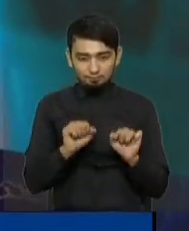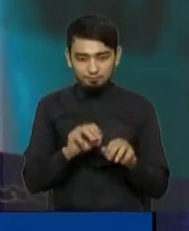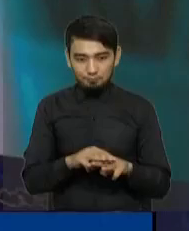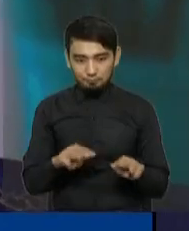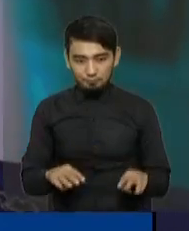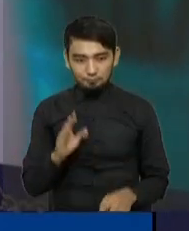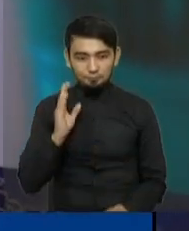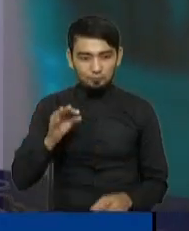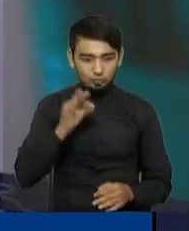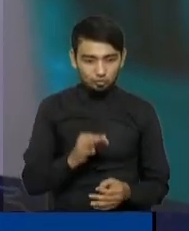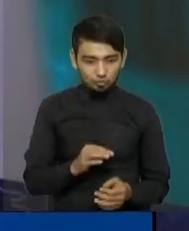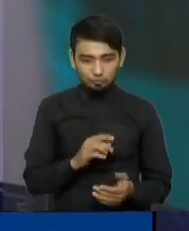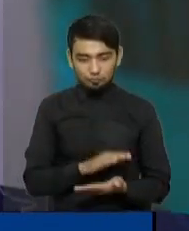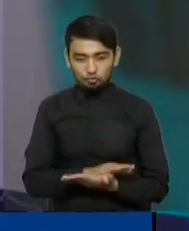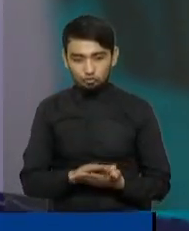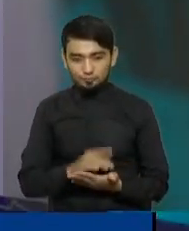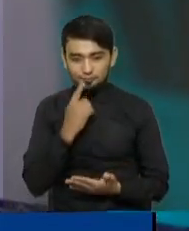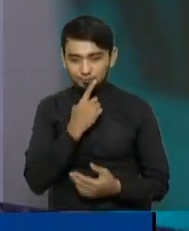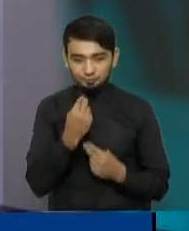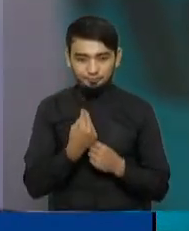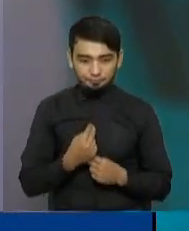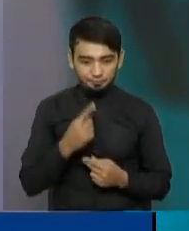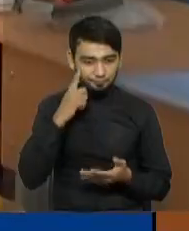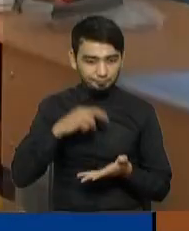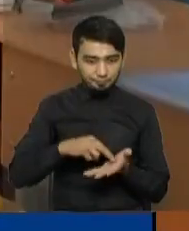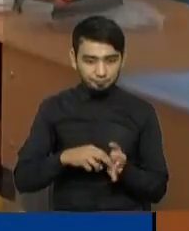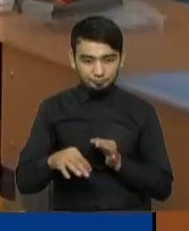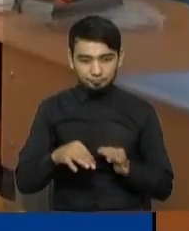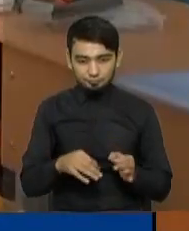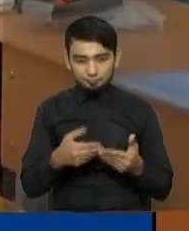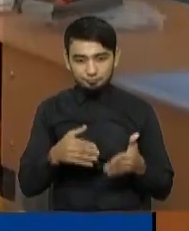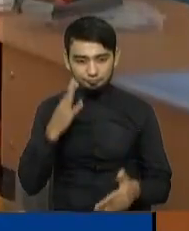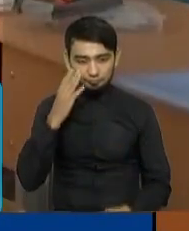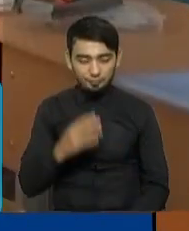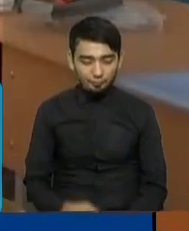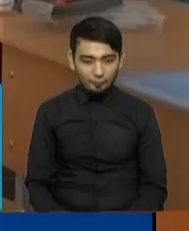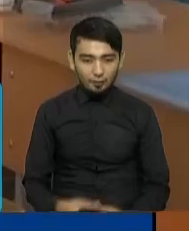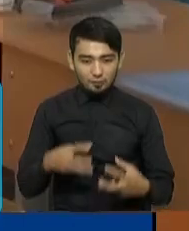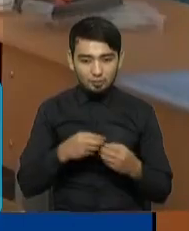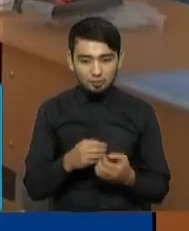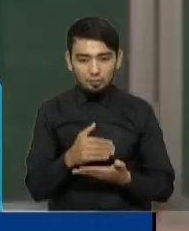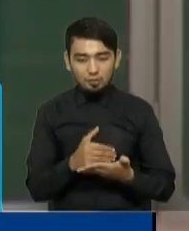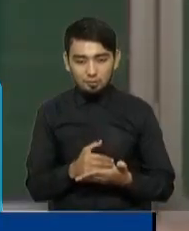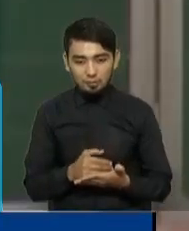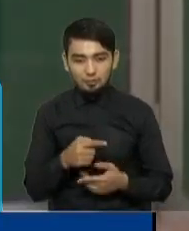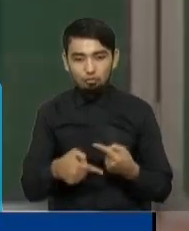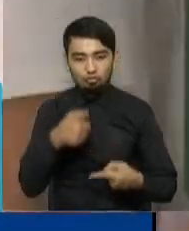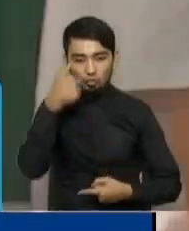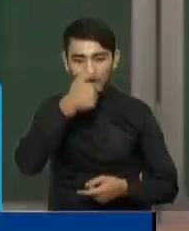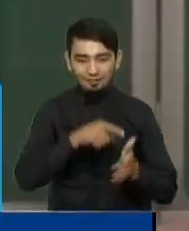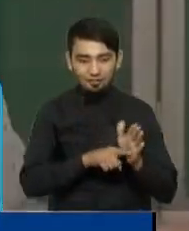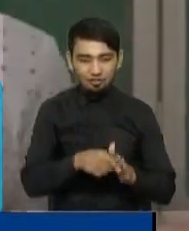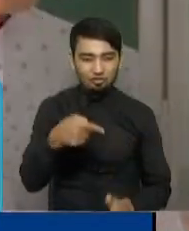министрлігі болашаққа сау түспен жобасын қолға алыпты. Жоба аясында келесі жылдан бастап 1000-нан